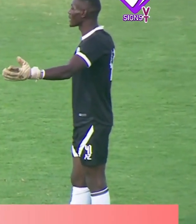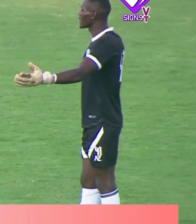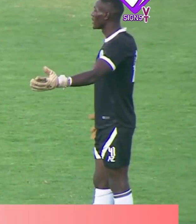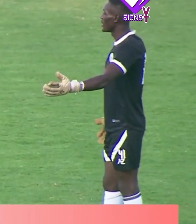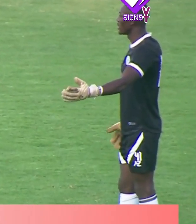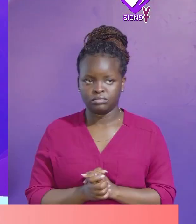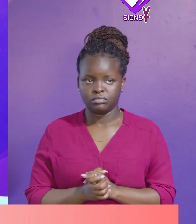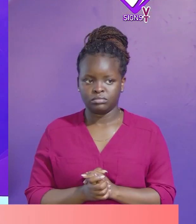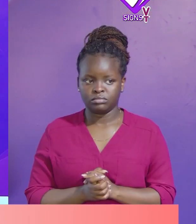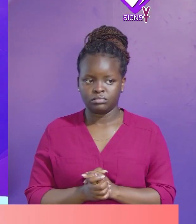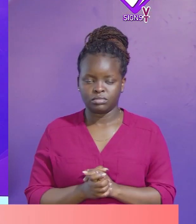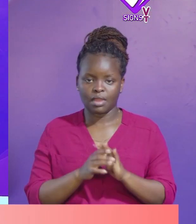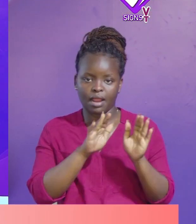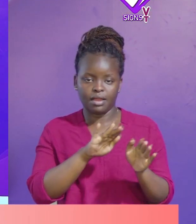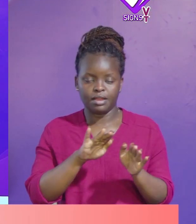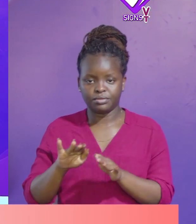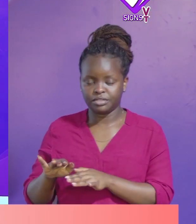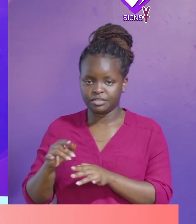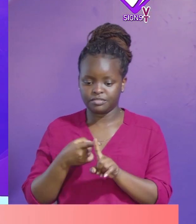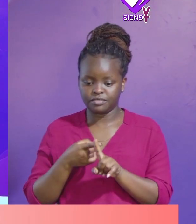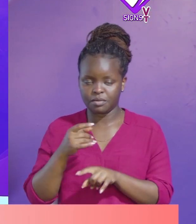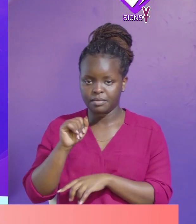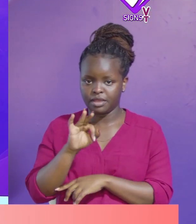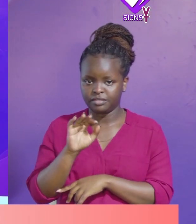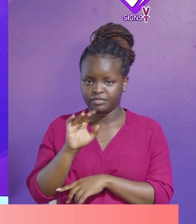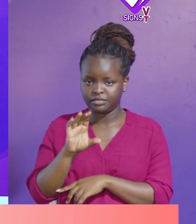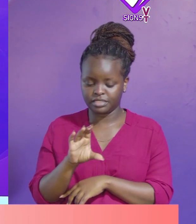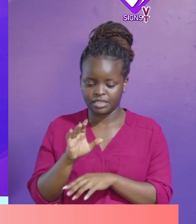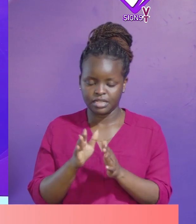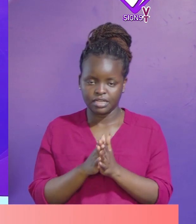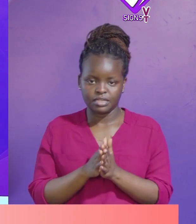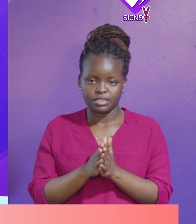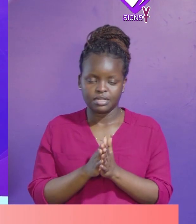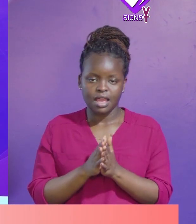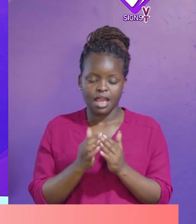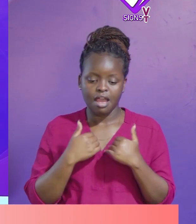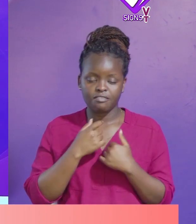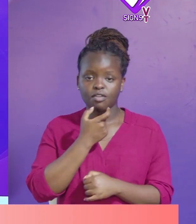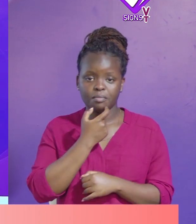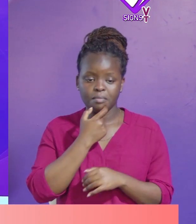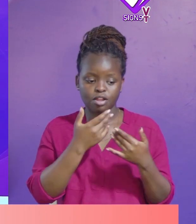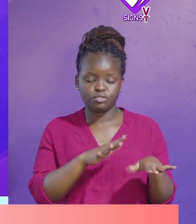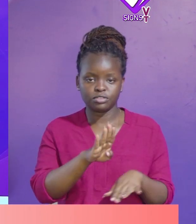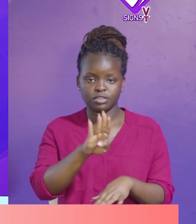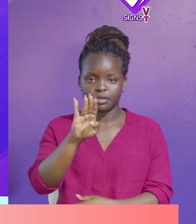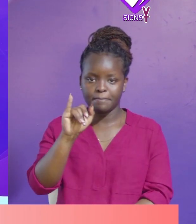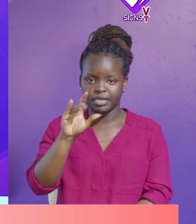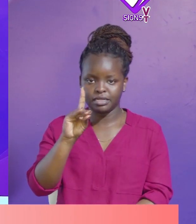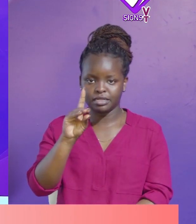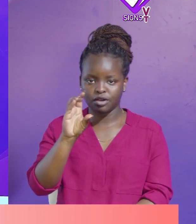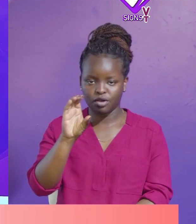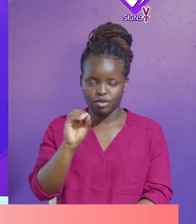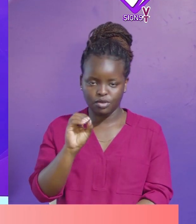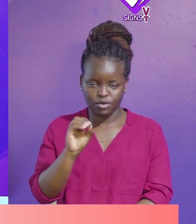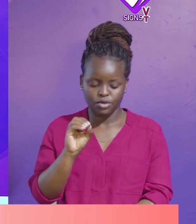gengeni sasa. Away from AFC Leopards and Sofapaka, we had Gor Mahia losing to Bidco United.